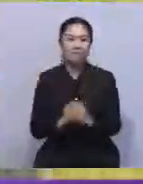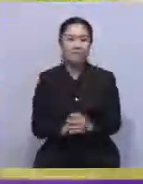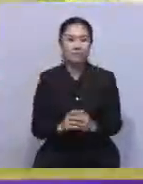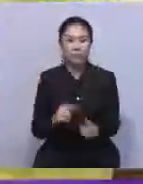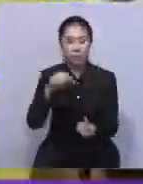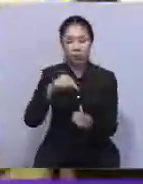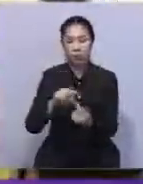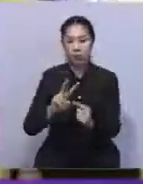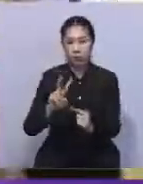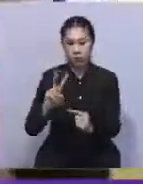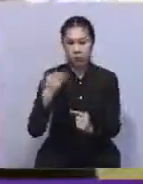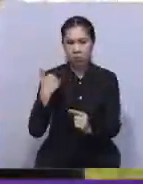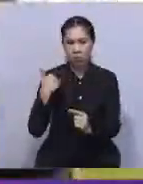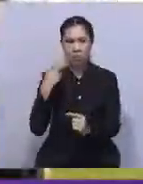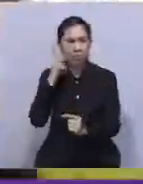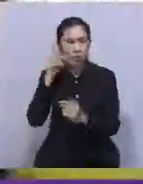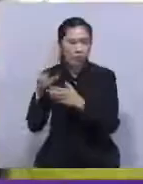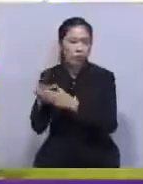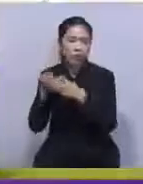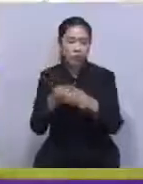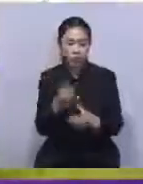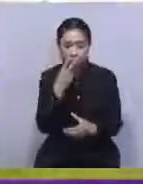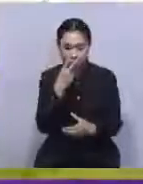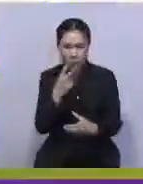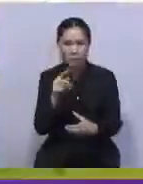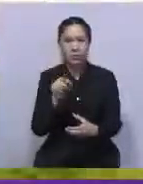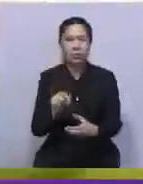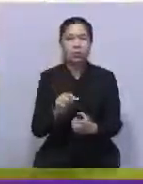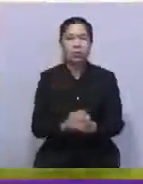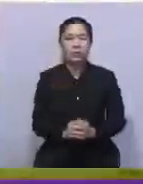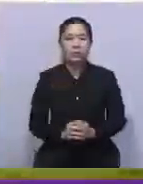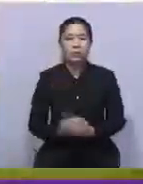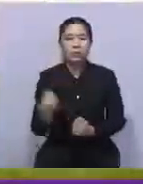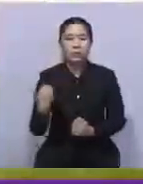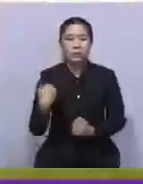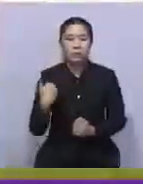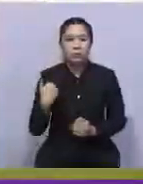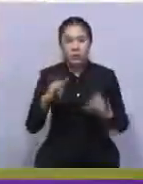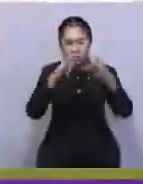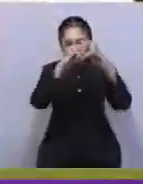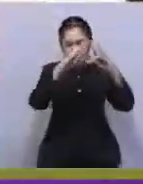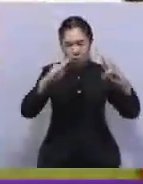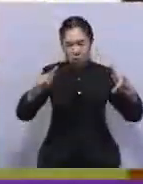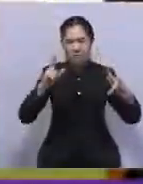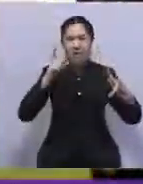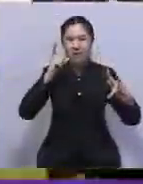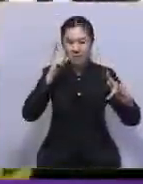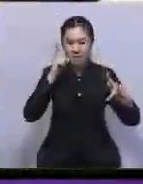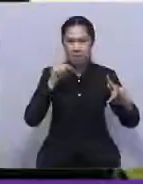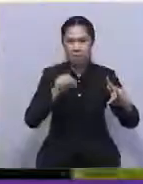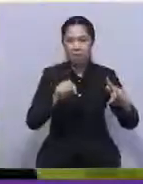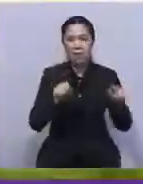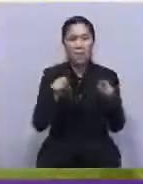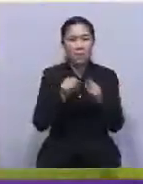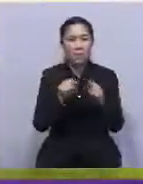ค่ะที่พาทีมข่าวลงไปนะคะเป็นสภาธรรมกายสากลซึ่งมีลักษณะเป็นศาลาขนาดใหญ่เปิดโล่งเปรียบเสมือน